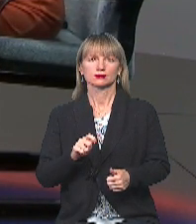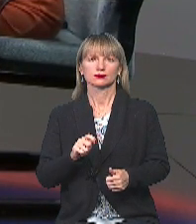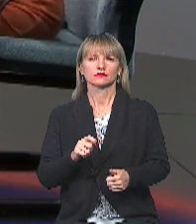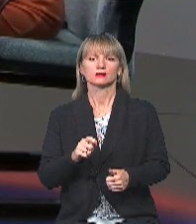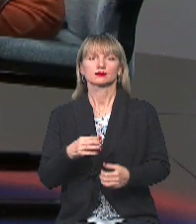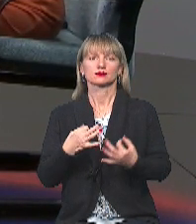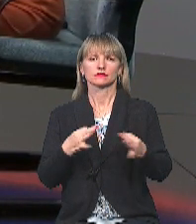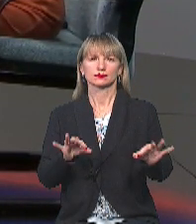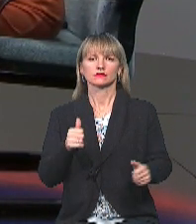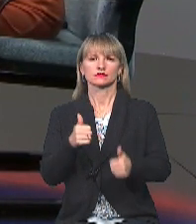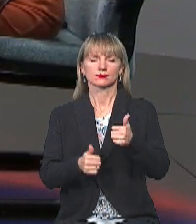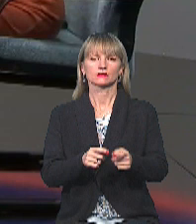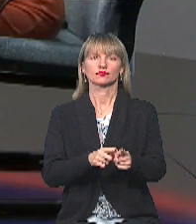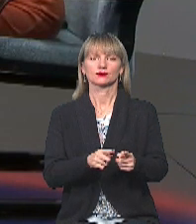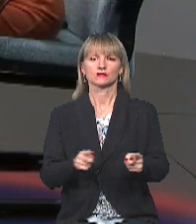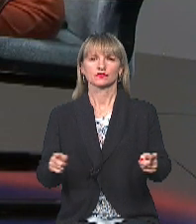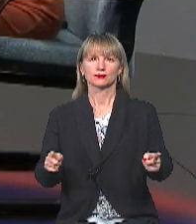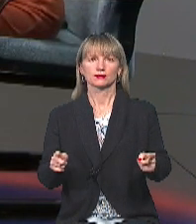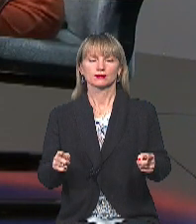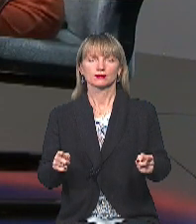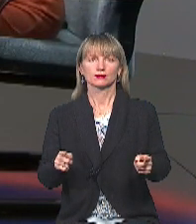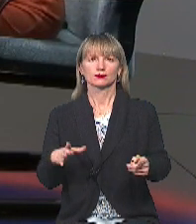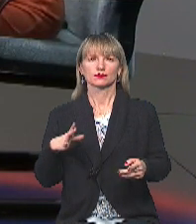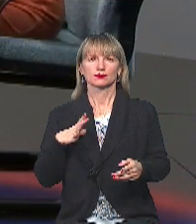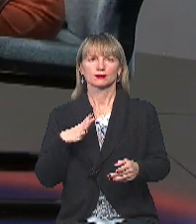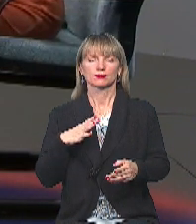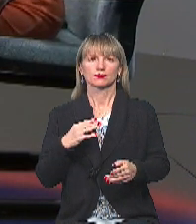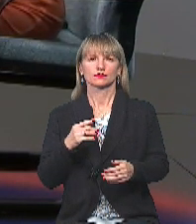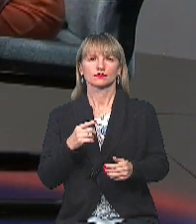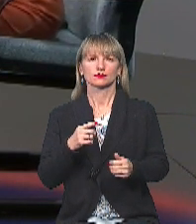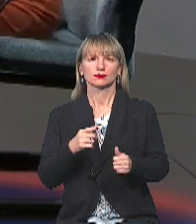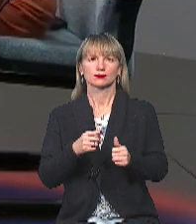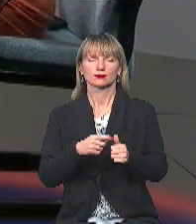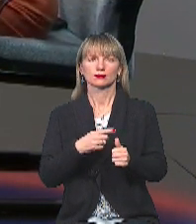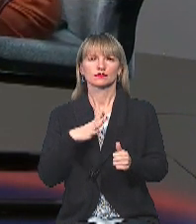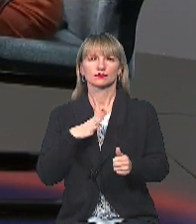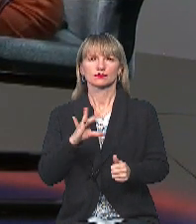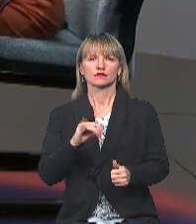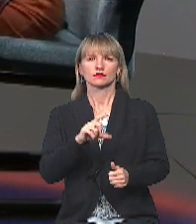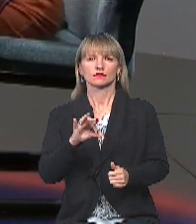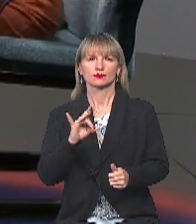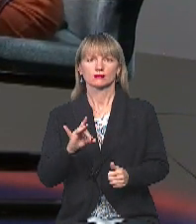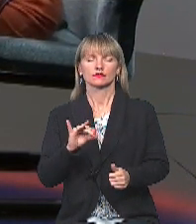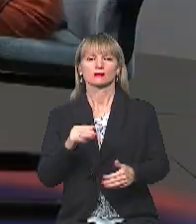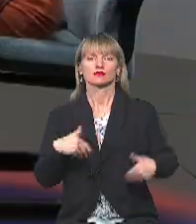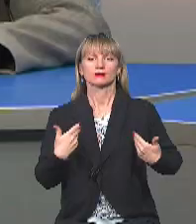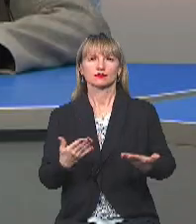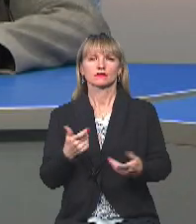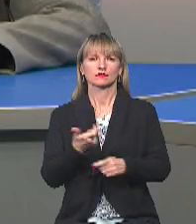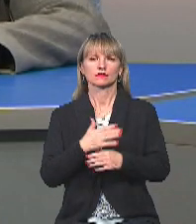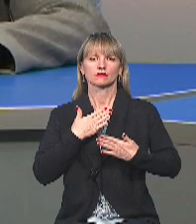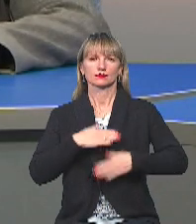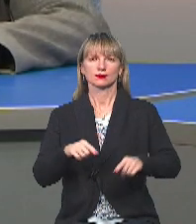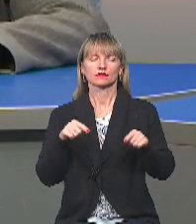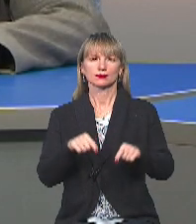визвольні змагання за Україну тривають. Відеопозивний був «Вихор». Так. Вітаю, Соня. І дуже надзвичайно приємно в